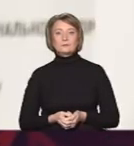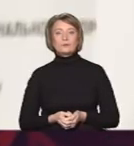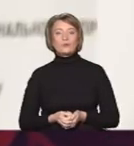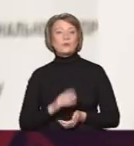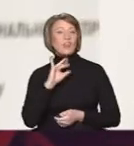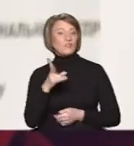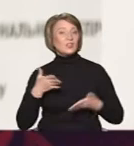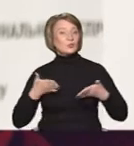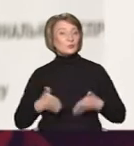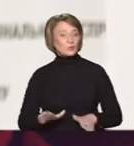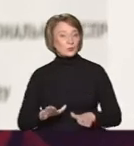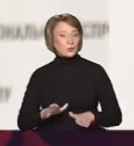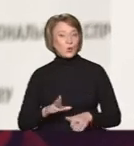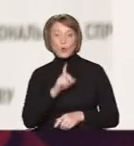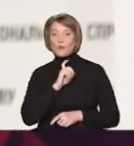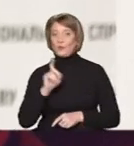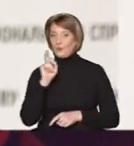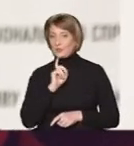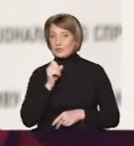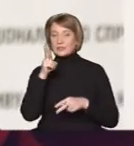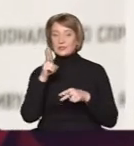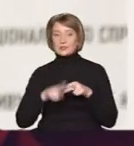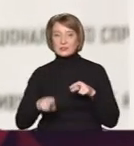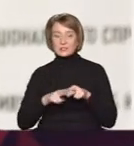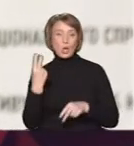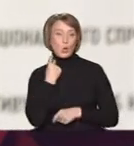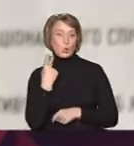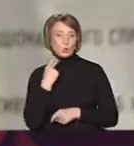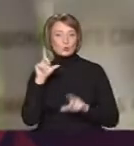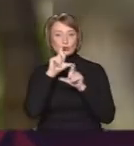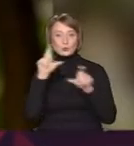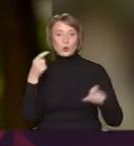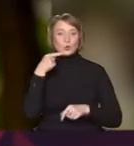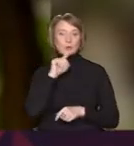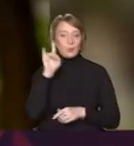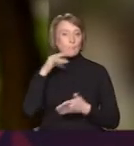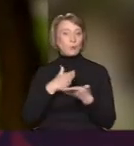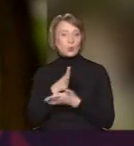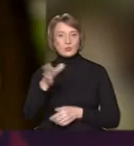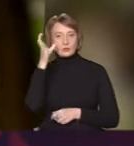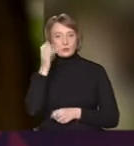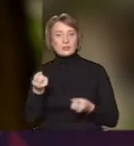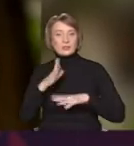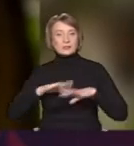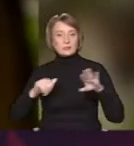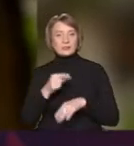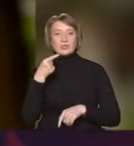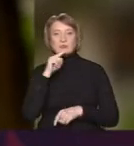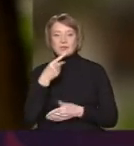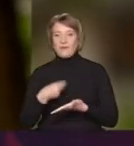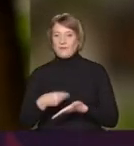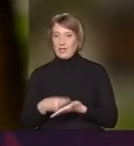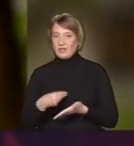Він народився у Вінниці. З відзнакою закінчив Лондонську школу економіки та політичних наук і за спеціальністю